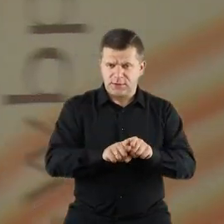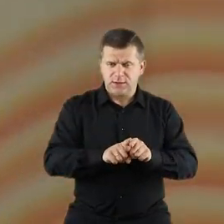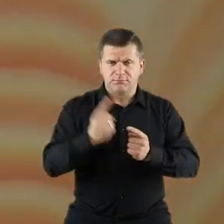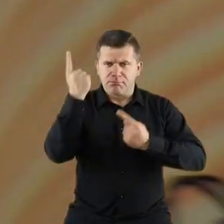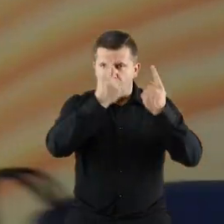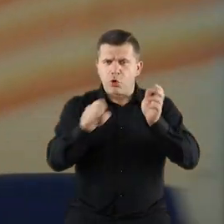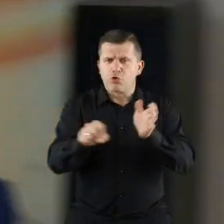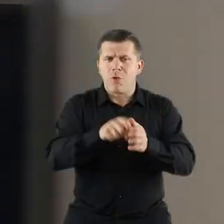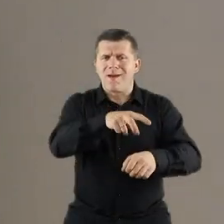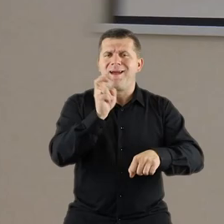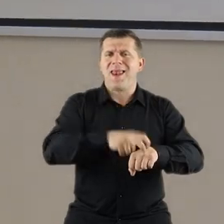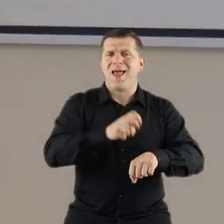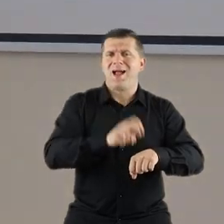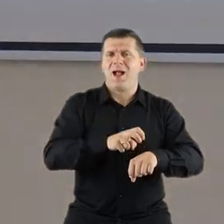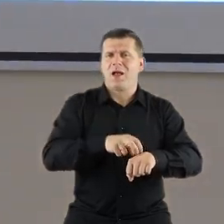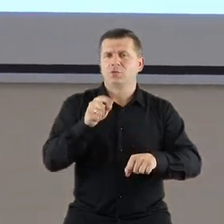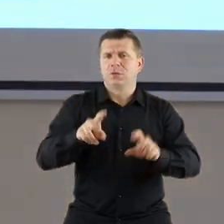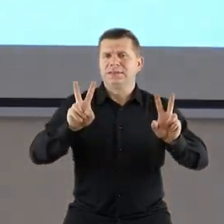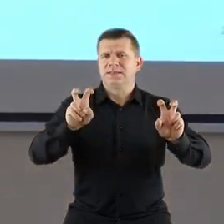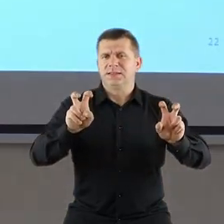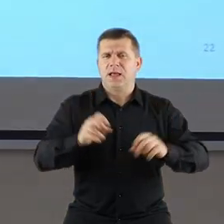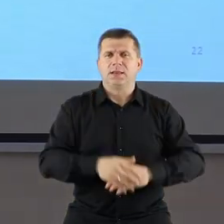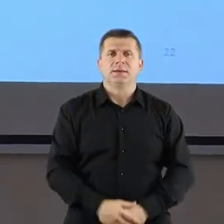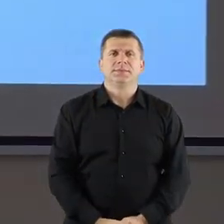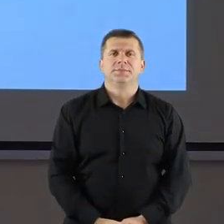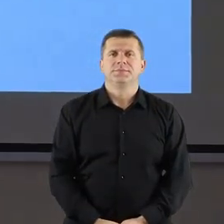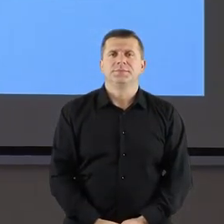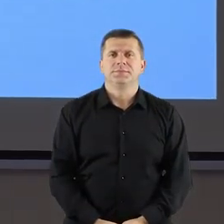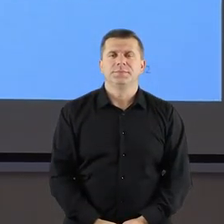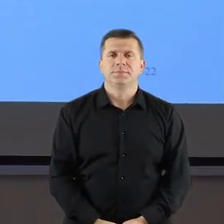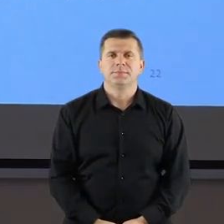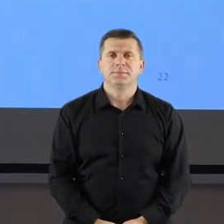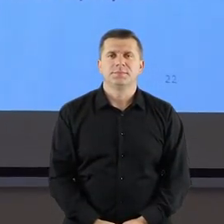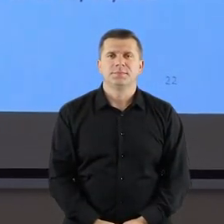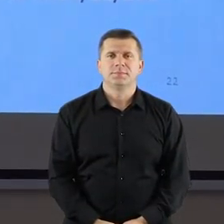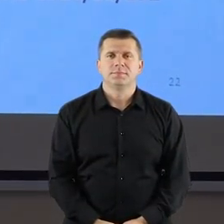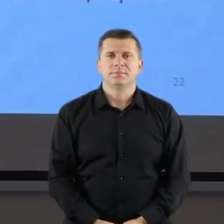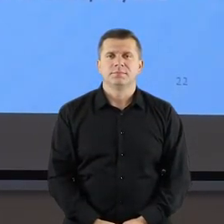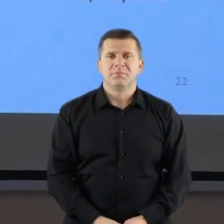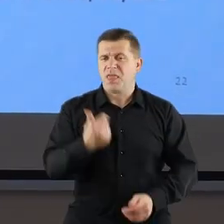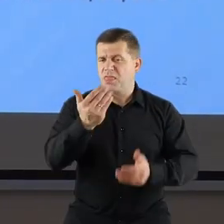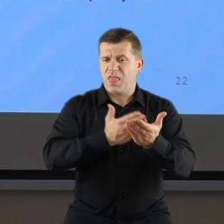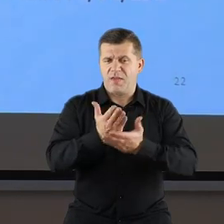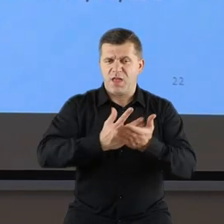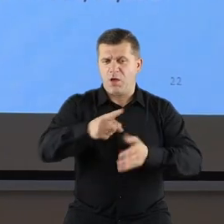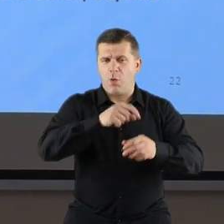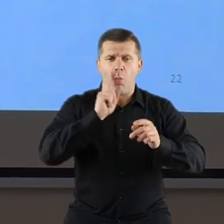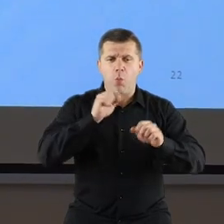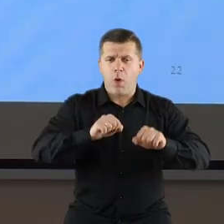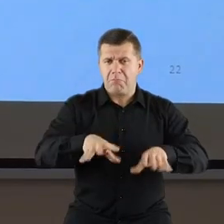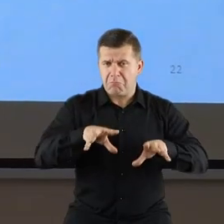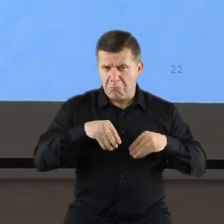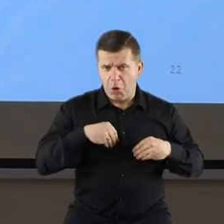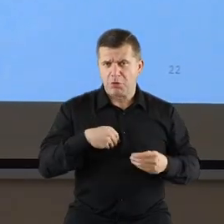też podejście do lekarzy tutaj w tym cytacie uwidocznione a więc nie wierzyli Chłopi że